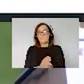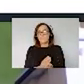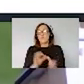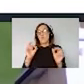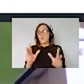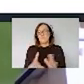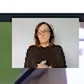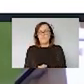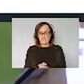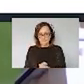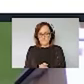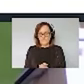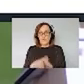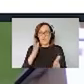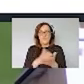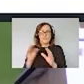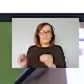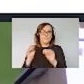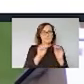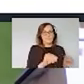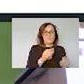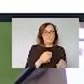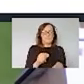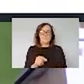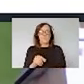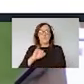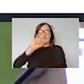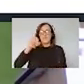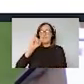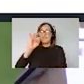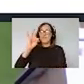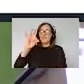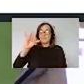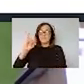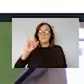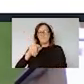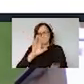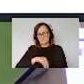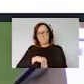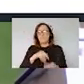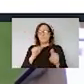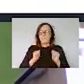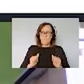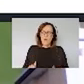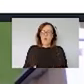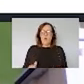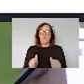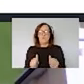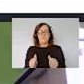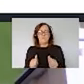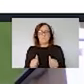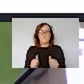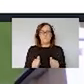Jitsi. Zobaczcie Państwo, że przeniosłam Państwa na Jitsi, czyli jedną z platform, która umożliwia spokojne i dziękuję bardzo,